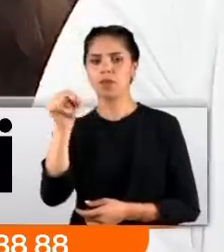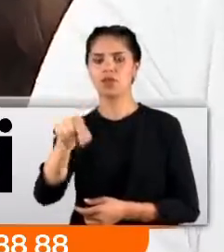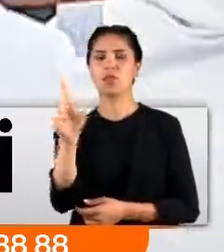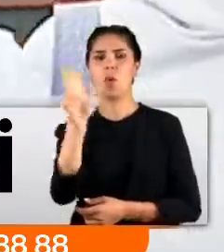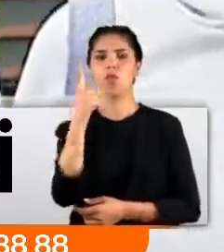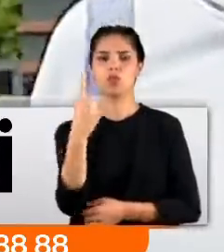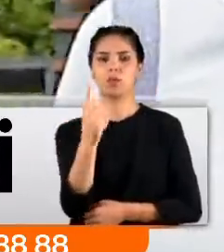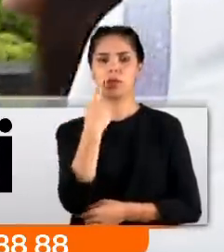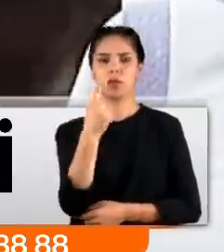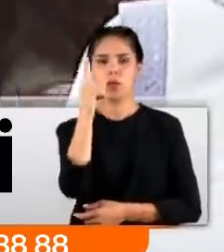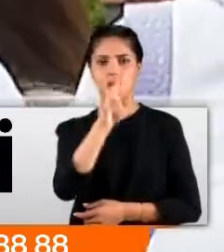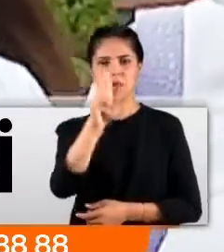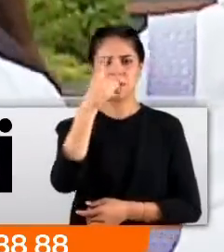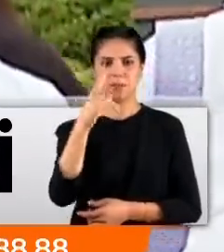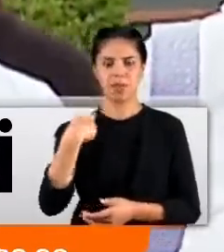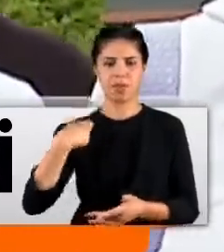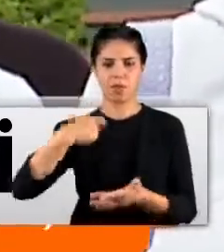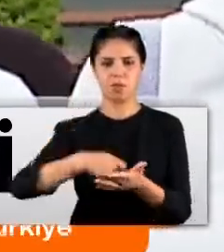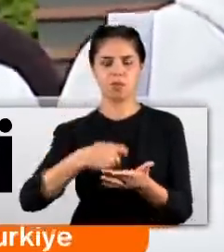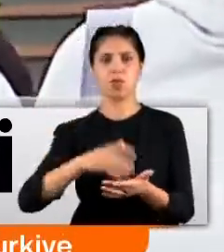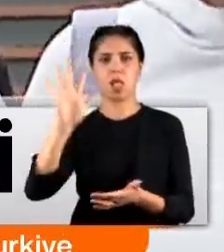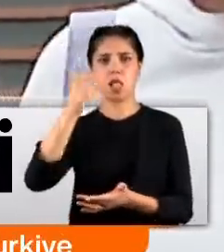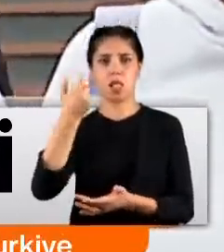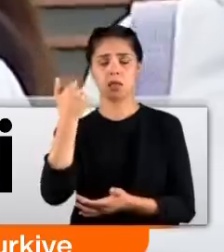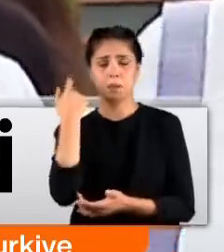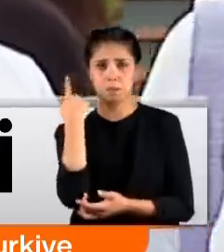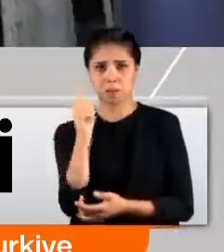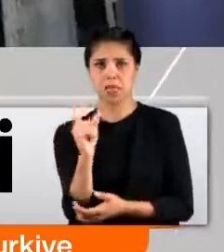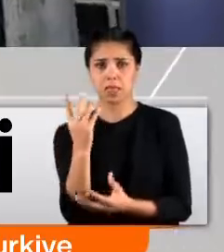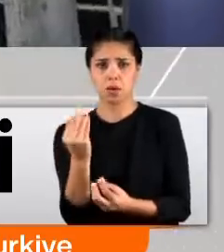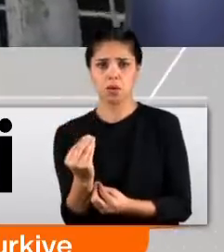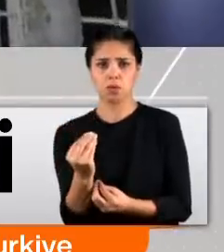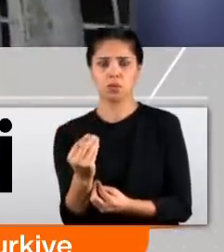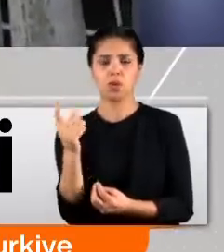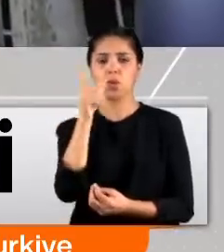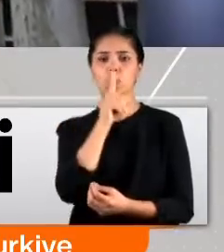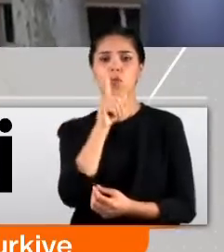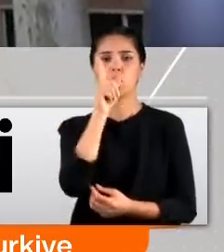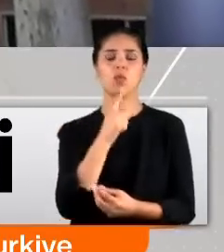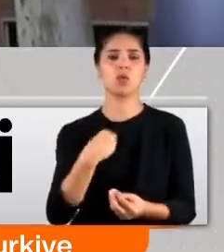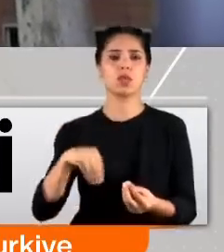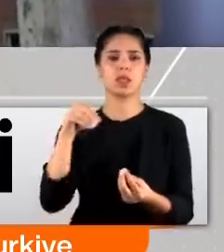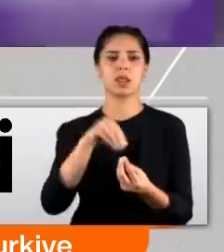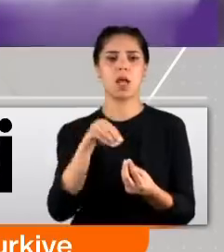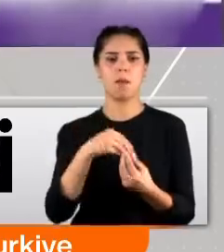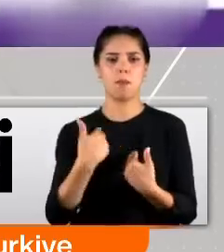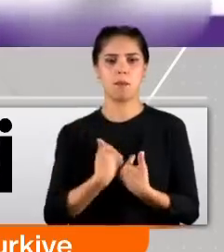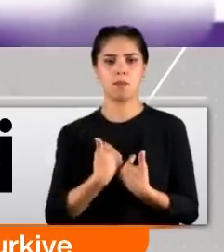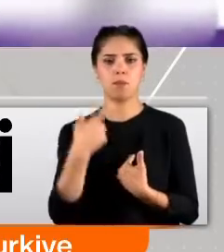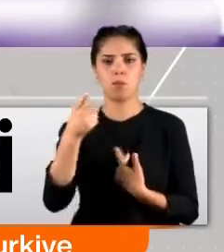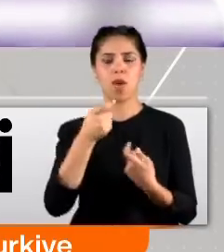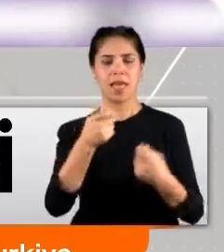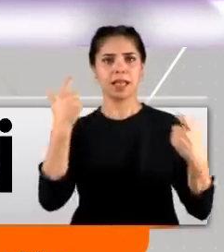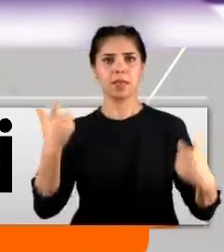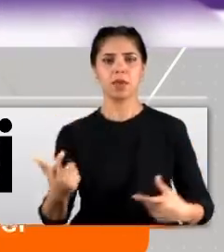karşı karşıyayım. 17 bin lira öderken ücretim 56.200 liraya tekabül ediyor. Ben %100 zam oranıyla karşı karşıyayım şu anda. Burası bir eğitim